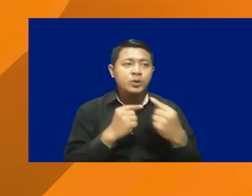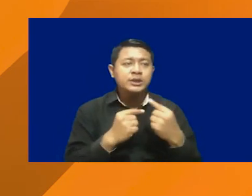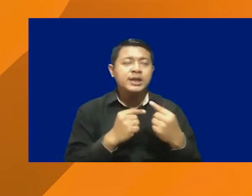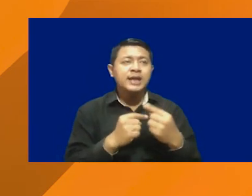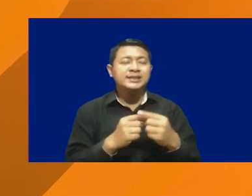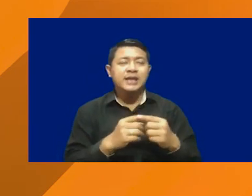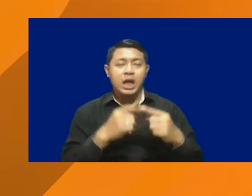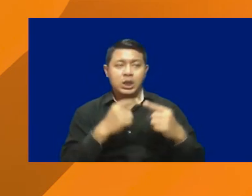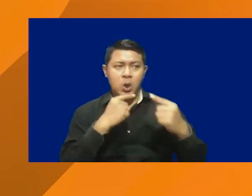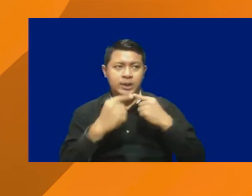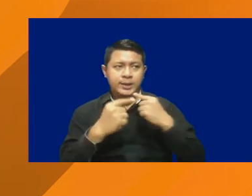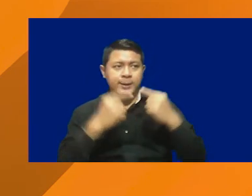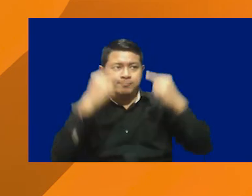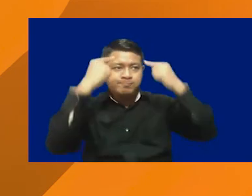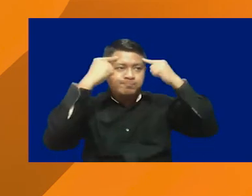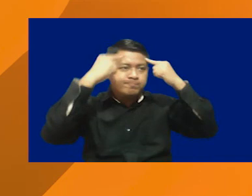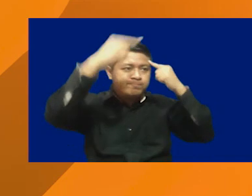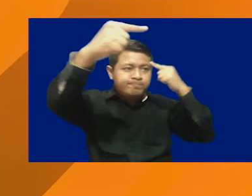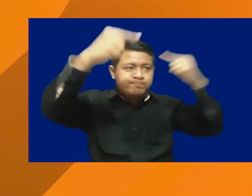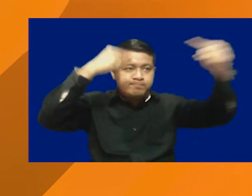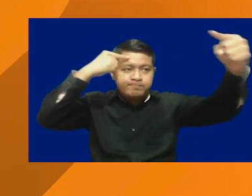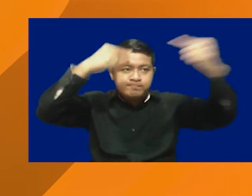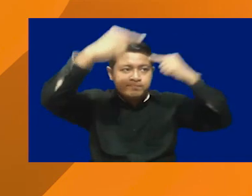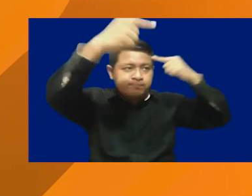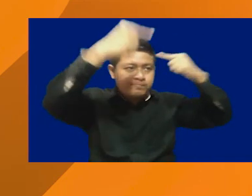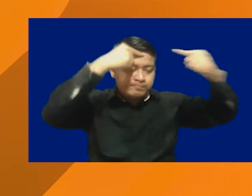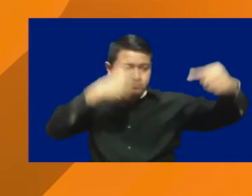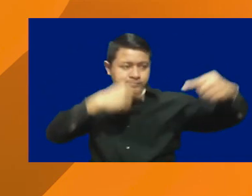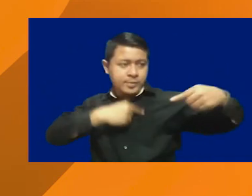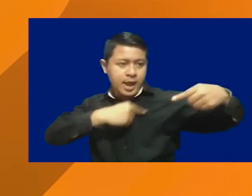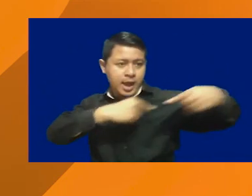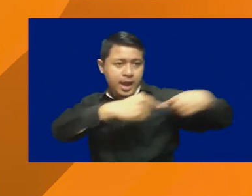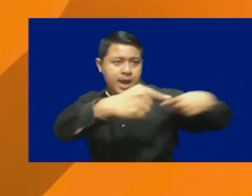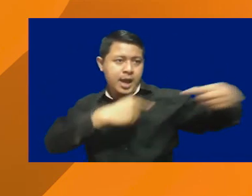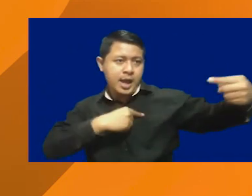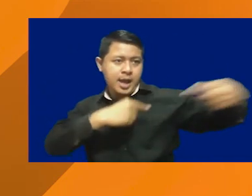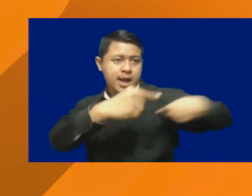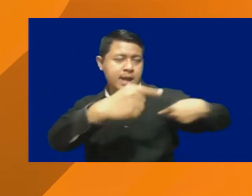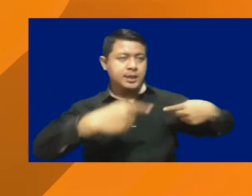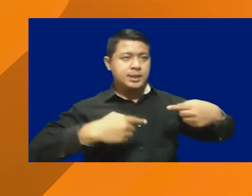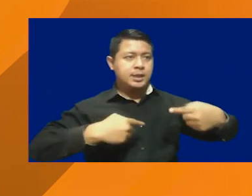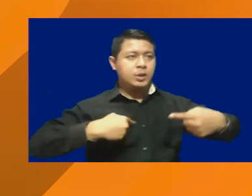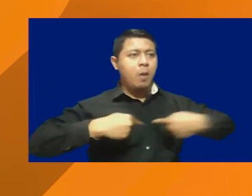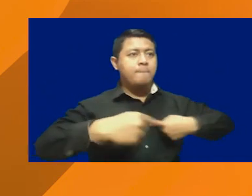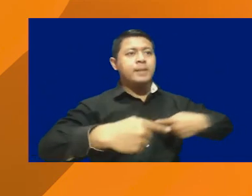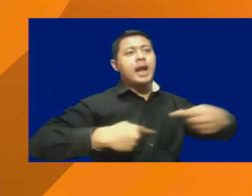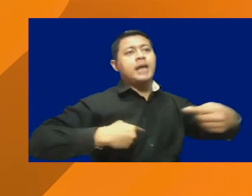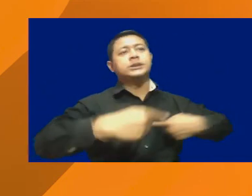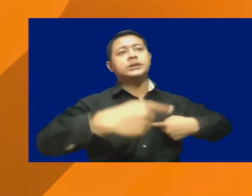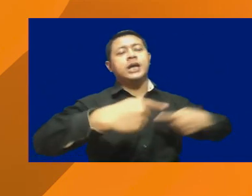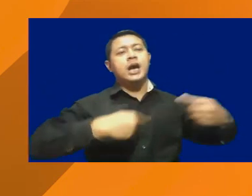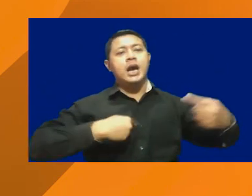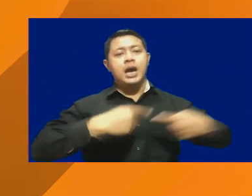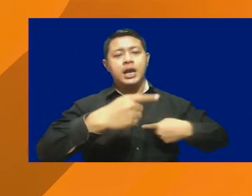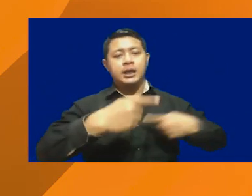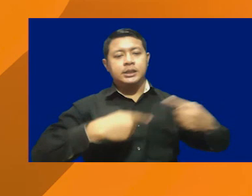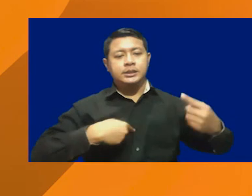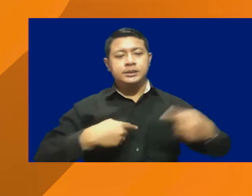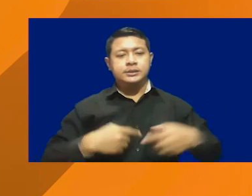diajak untuk berkomunikasi, bahkan berdialog secara pikiran, berdialog secara hati, secara